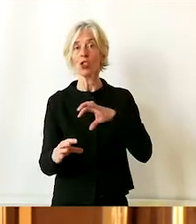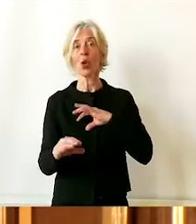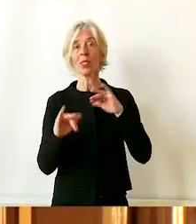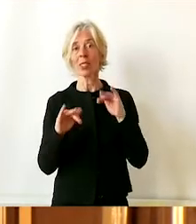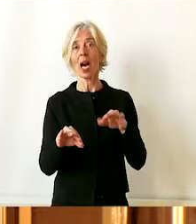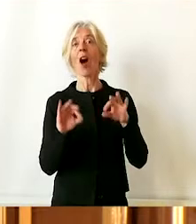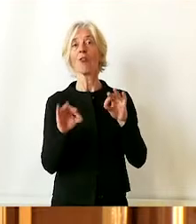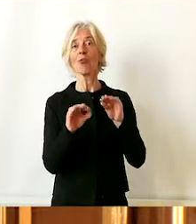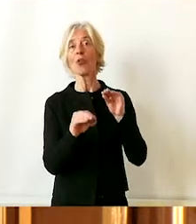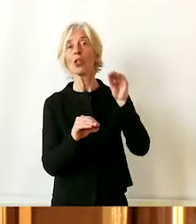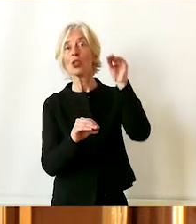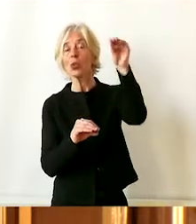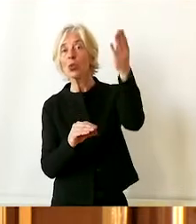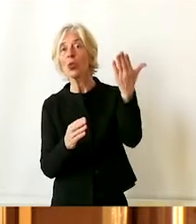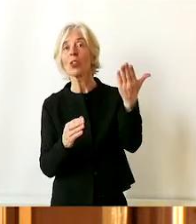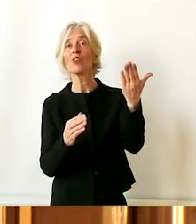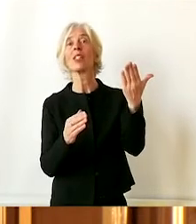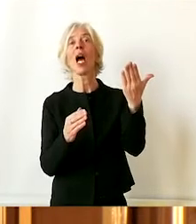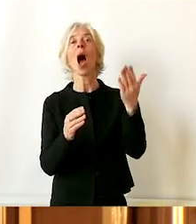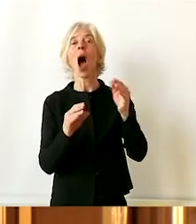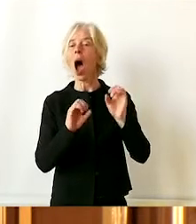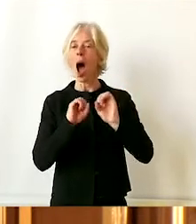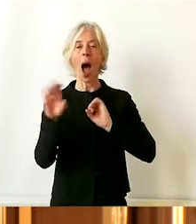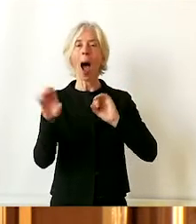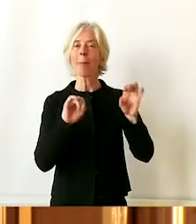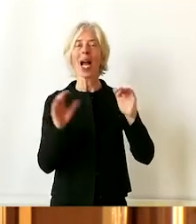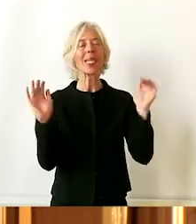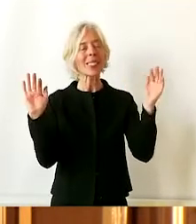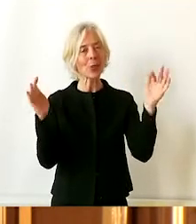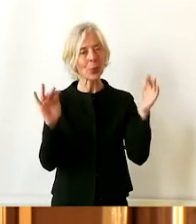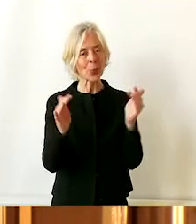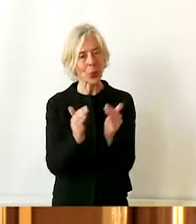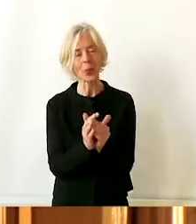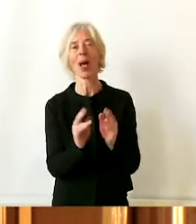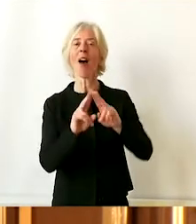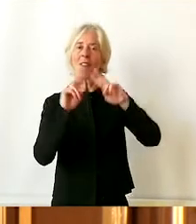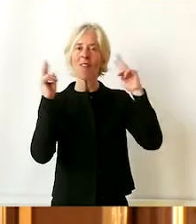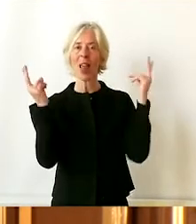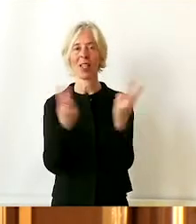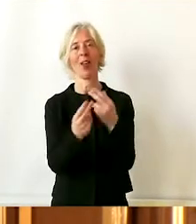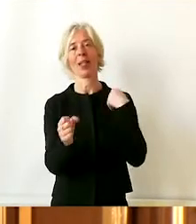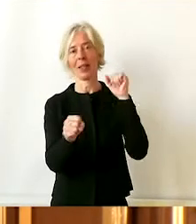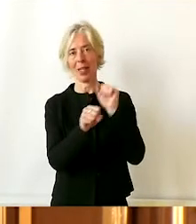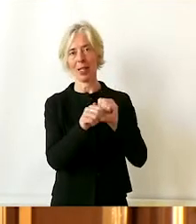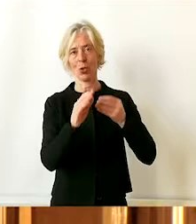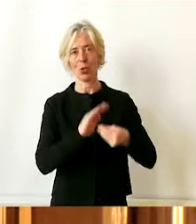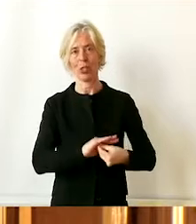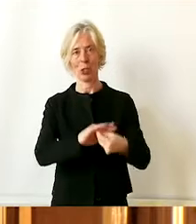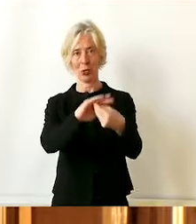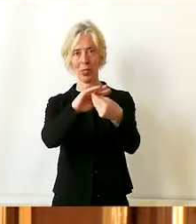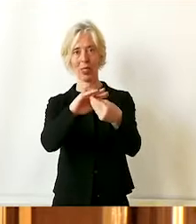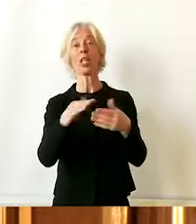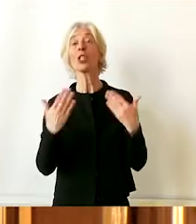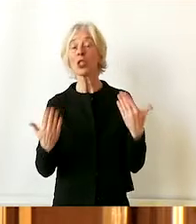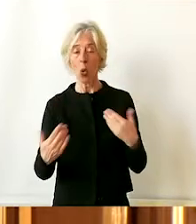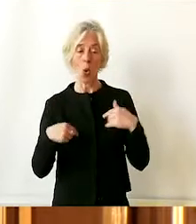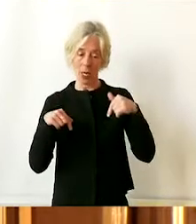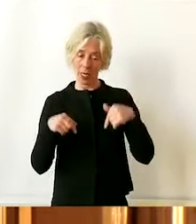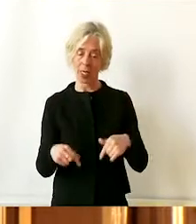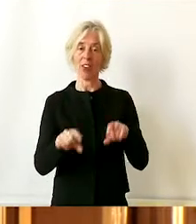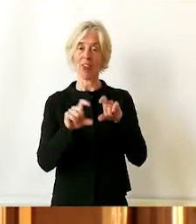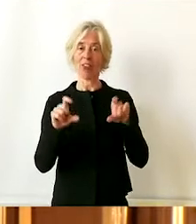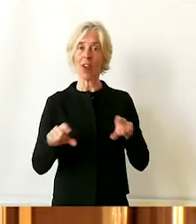beizutragen. Technologie aus Augsburg und Schwaben eben global einsetzen, Lösungen lokaler Unternehmen als Vorbild